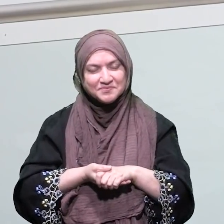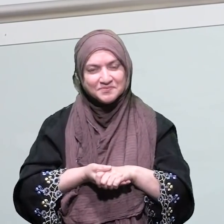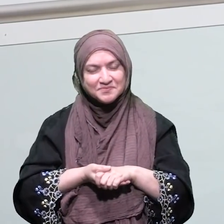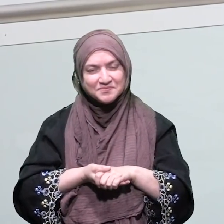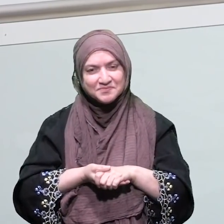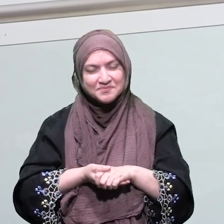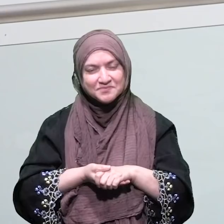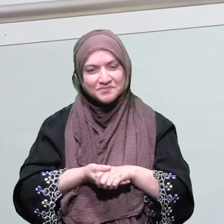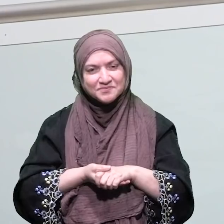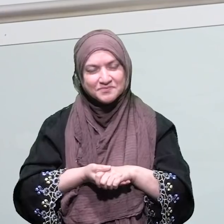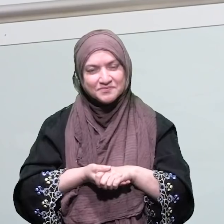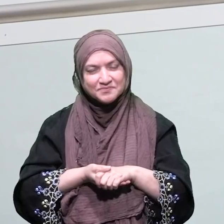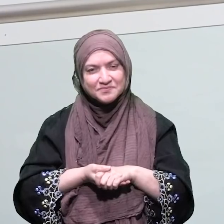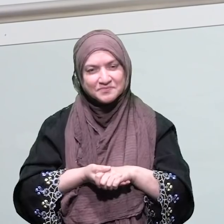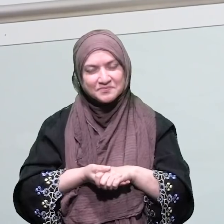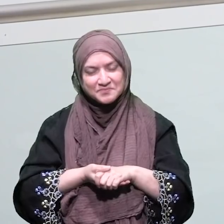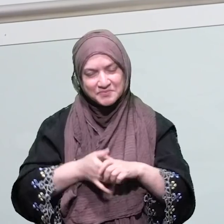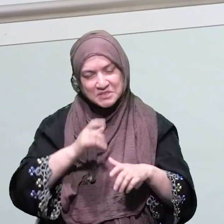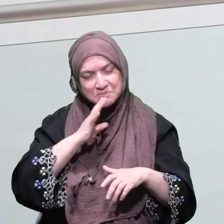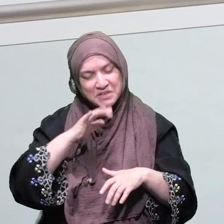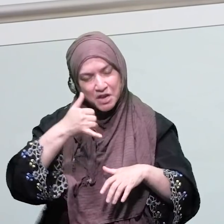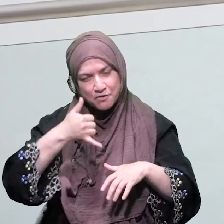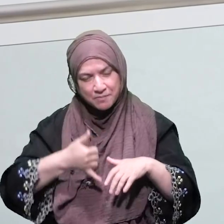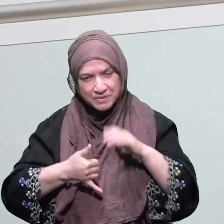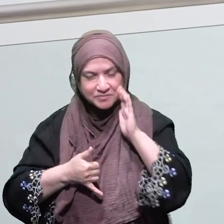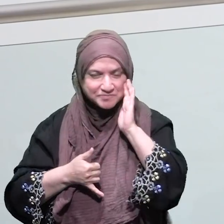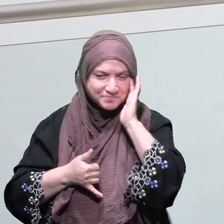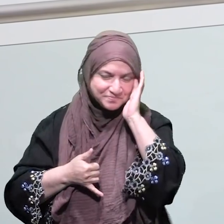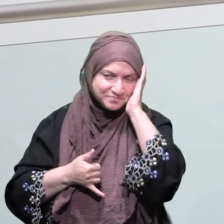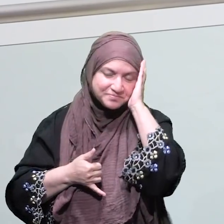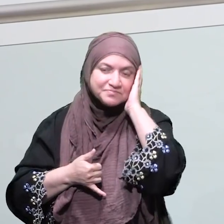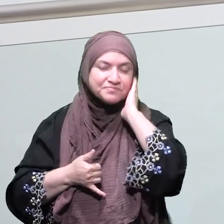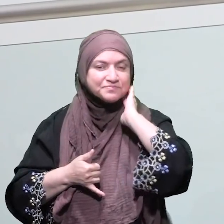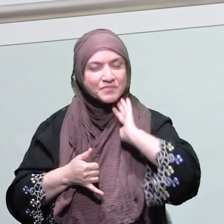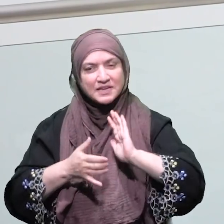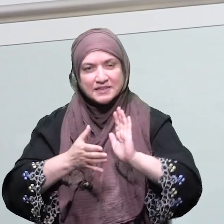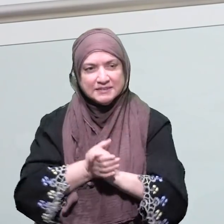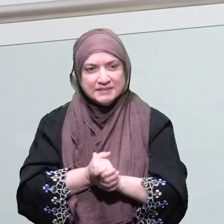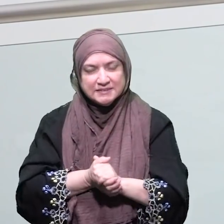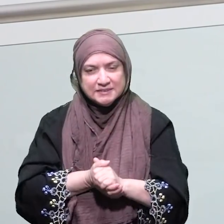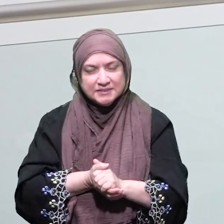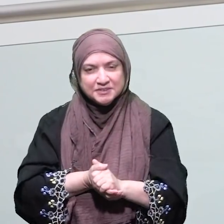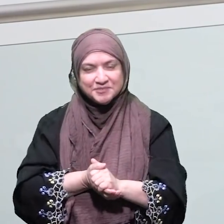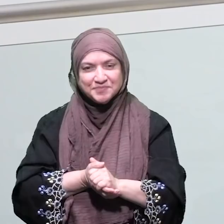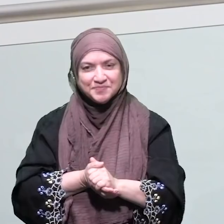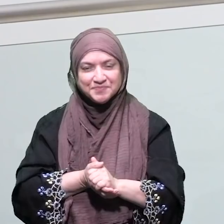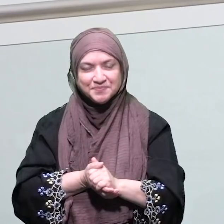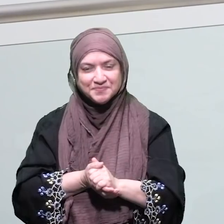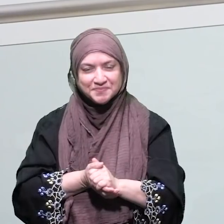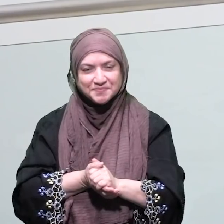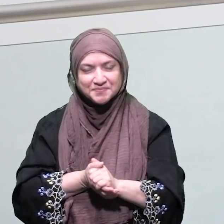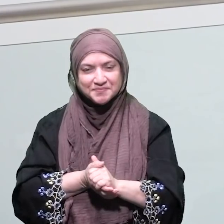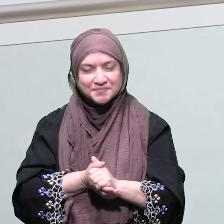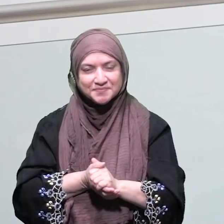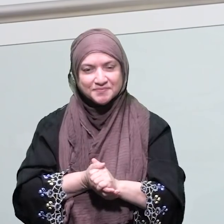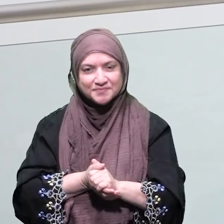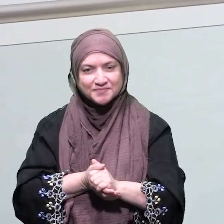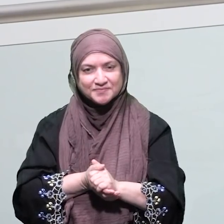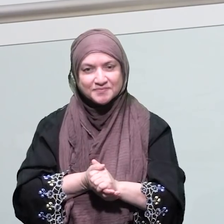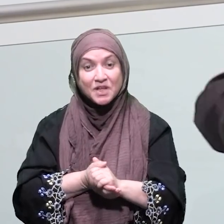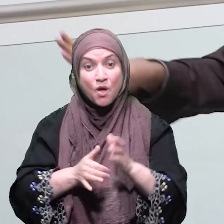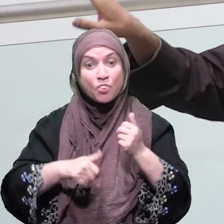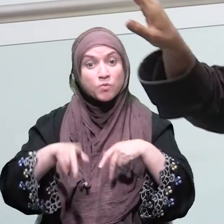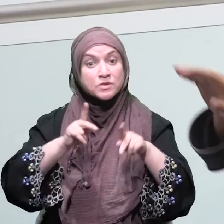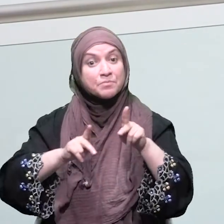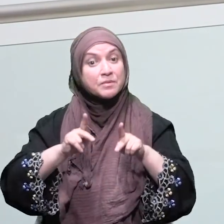منه ويقول نعم أنت. This last shaitan says, I kept on him until I caused